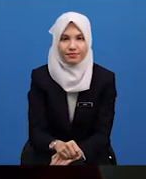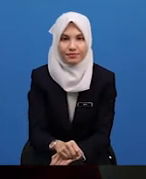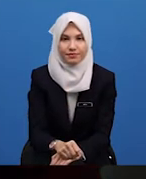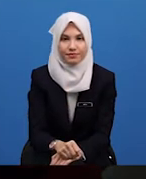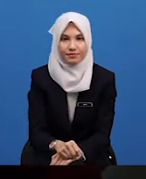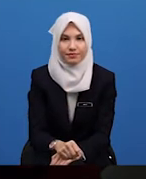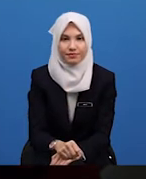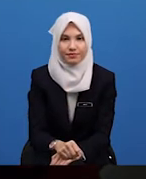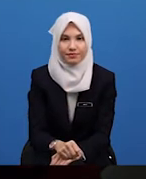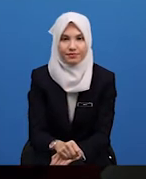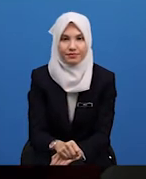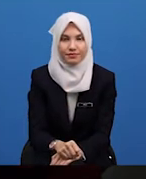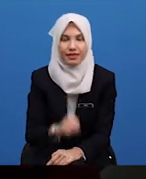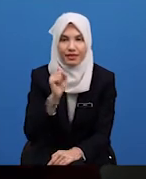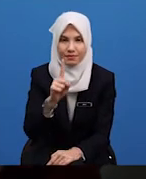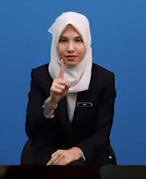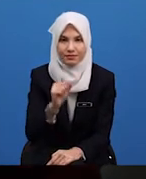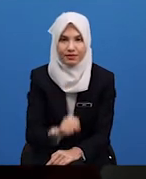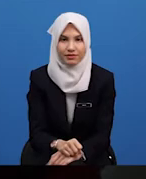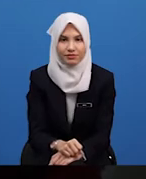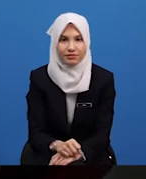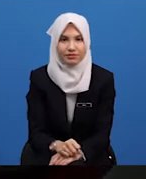Kembali pula pada pertama.